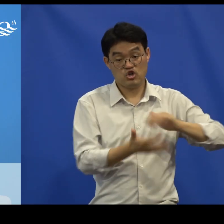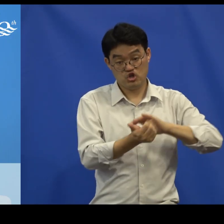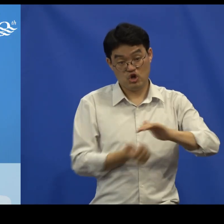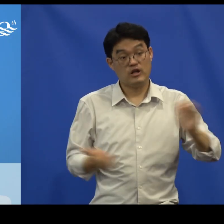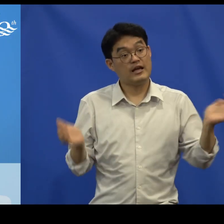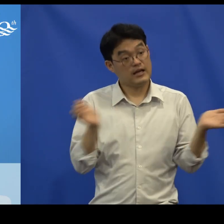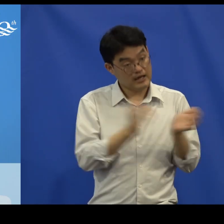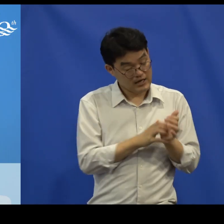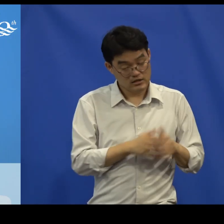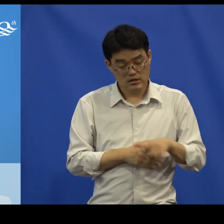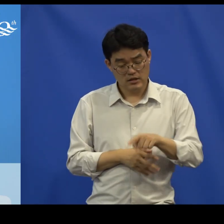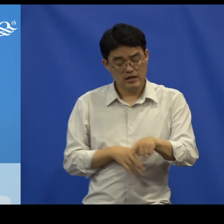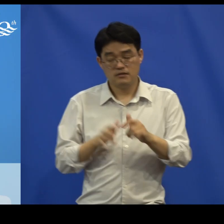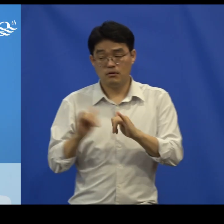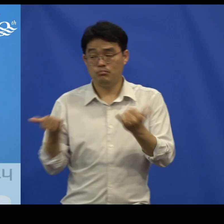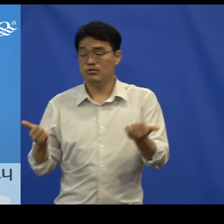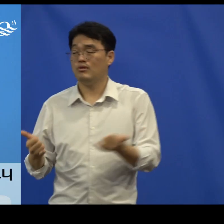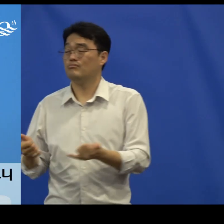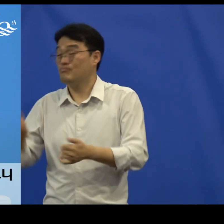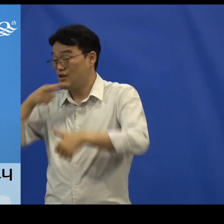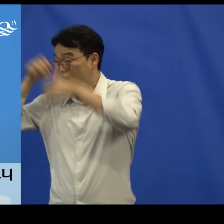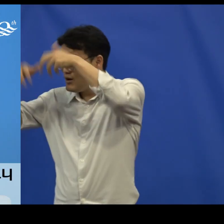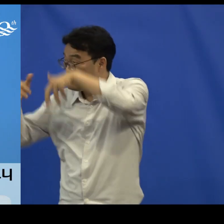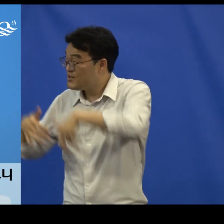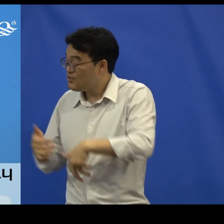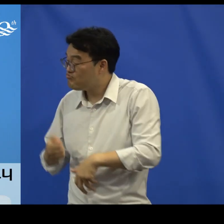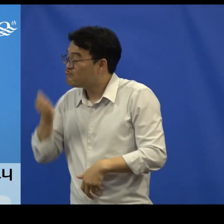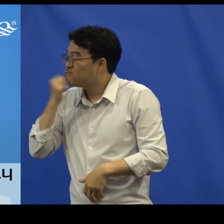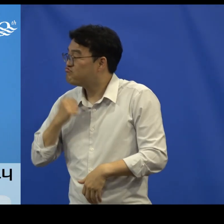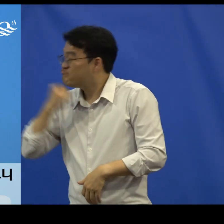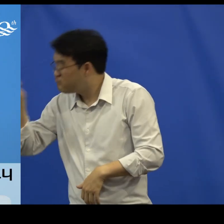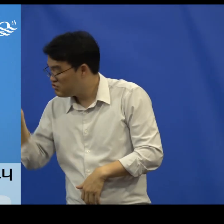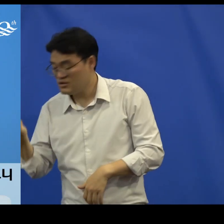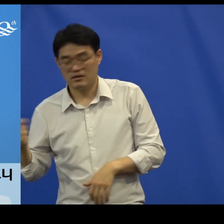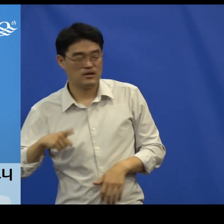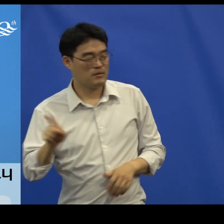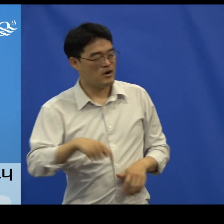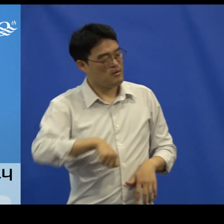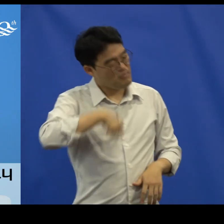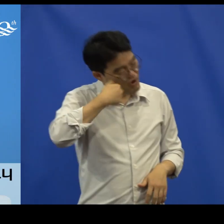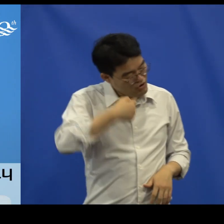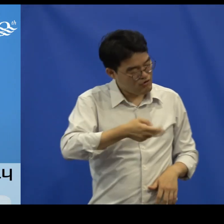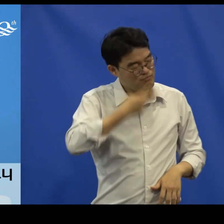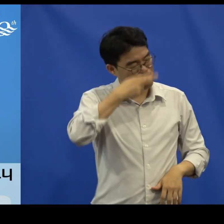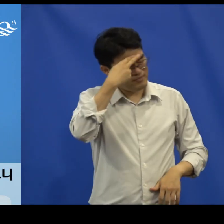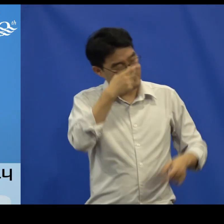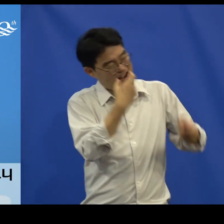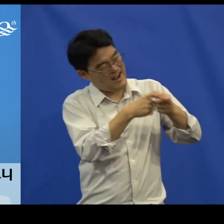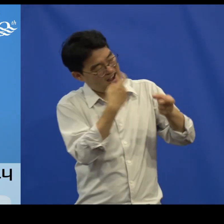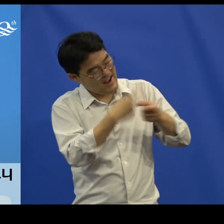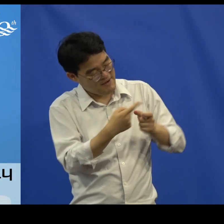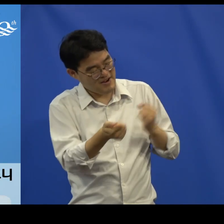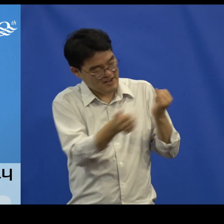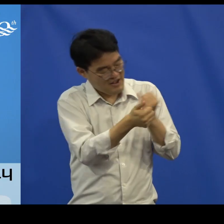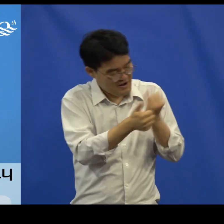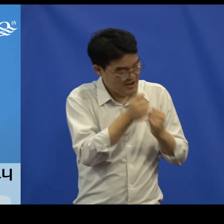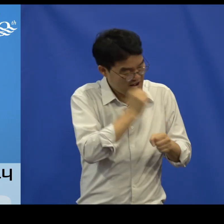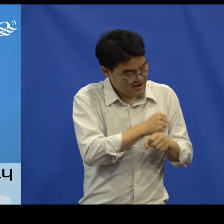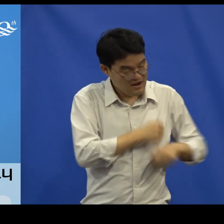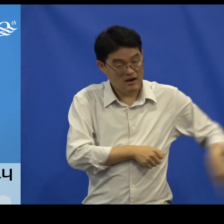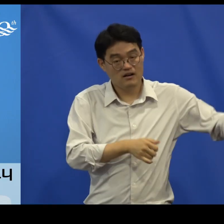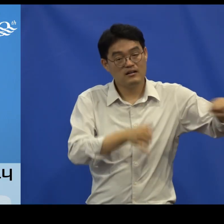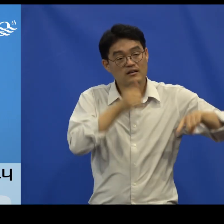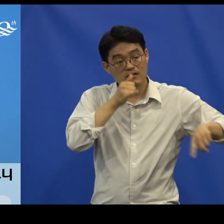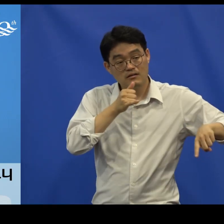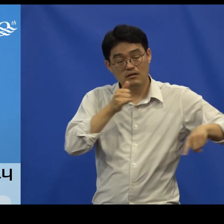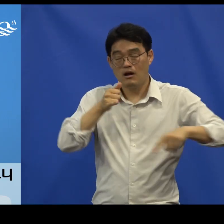마시고 장가들고 시집가고 있으면서 홍수가 나서 그들을 다 멸하기까지 깨닫지 못하였으니 인자의 임함도 이와